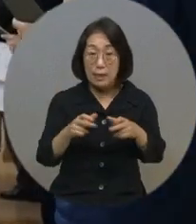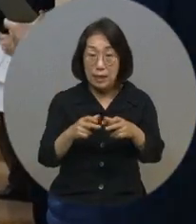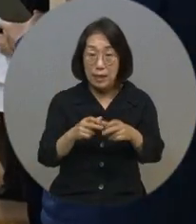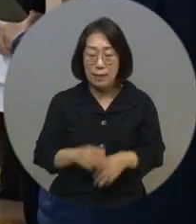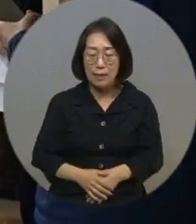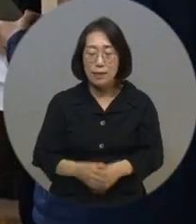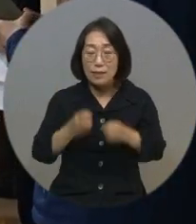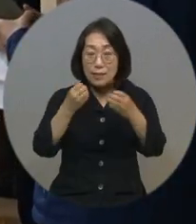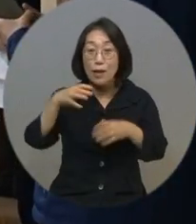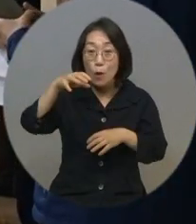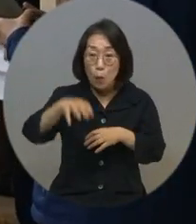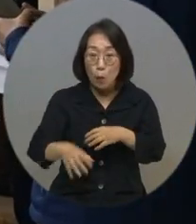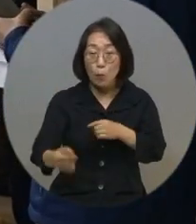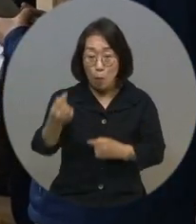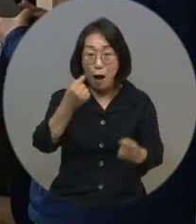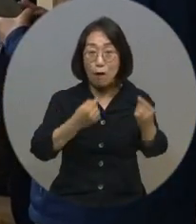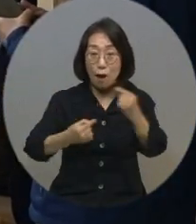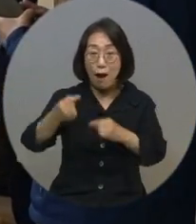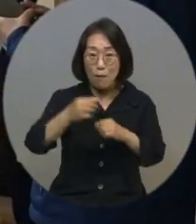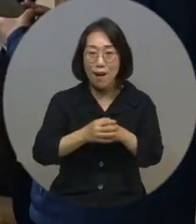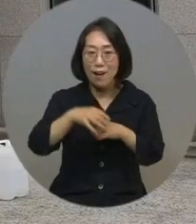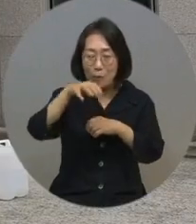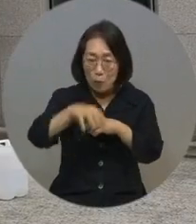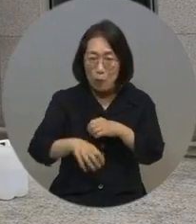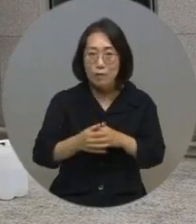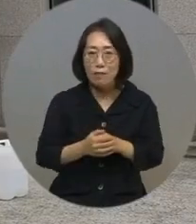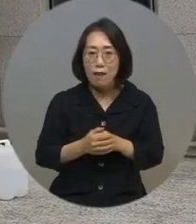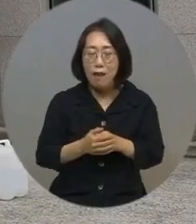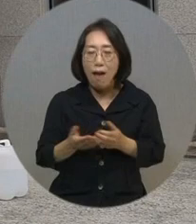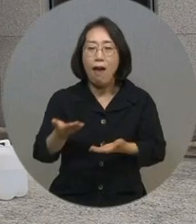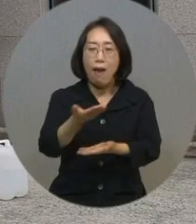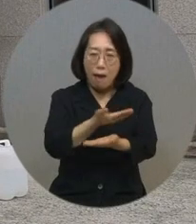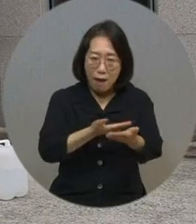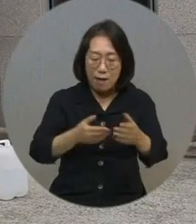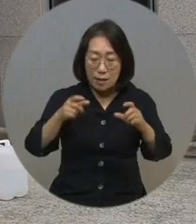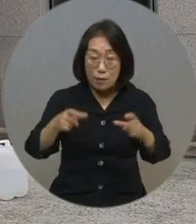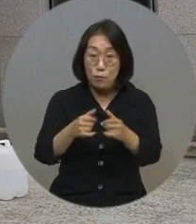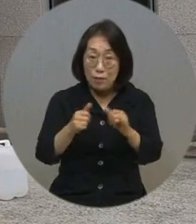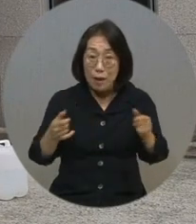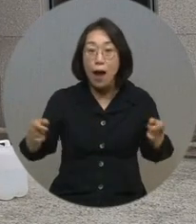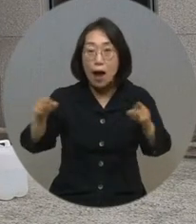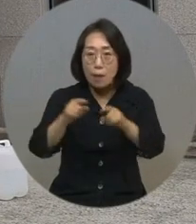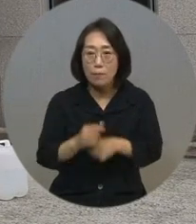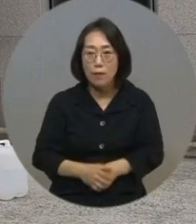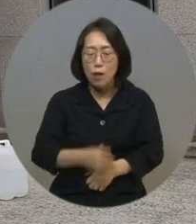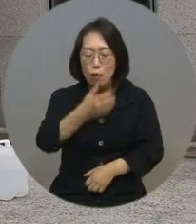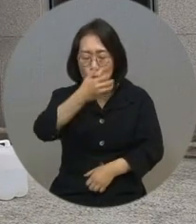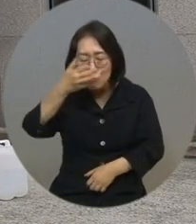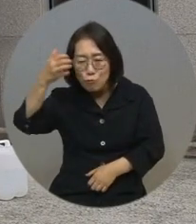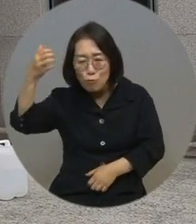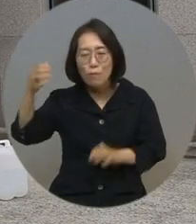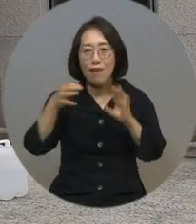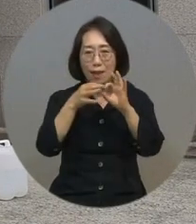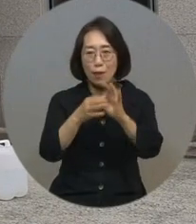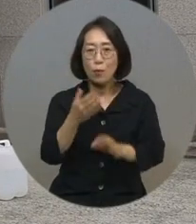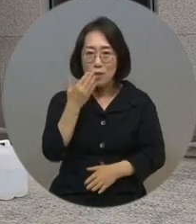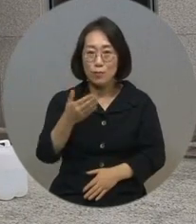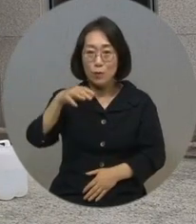새로운 공간에서 자립 의지를 활짝 키우며 이웃과 함께 당당하고 꿈이 있는 공동체로 거듭나겠다고